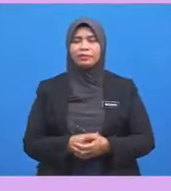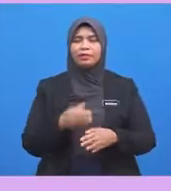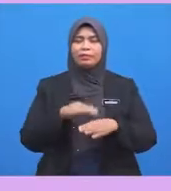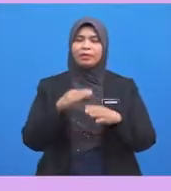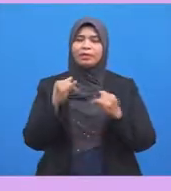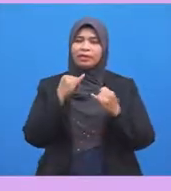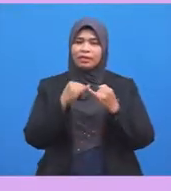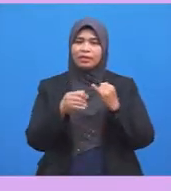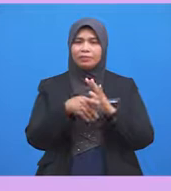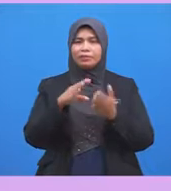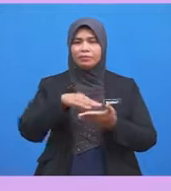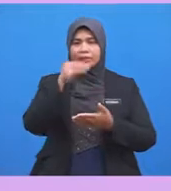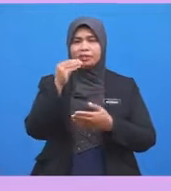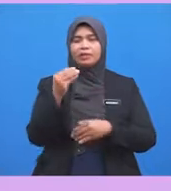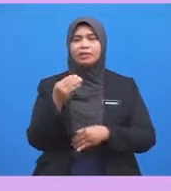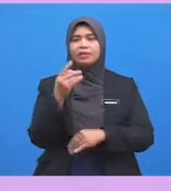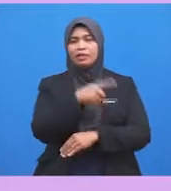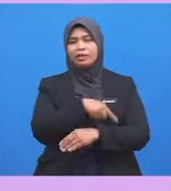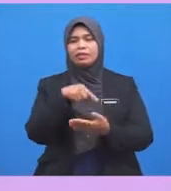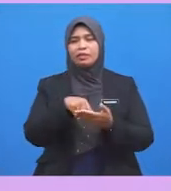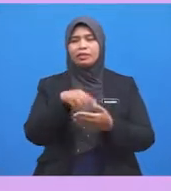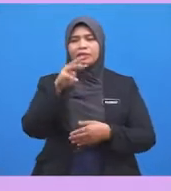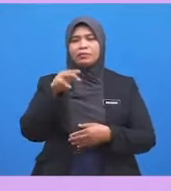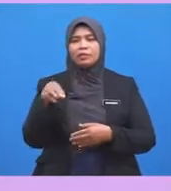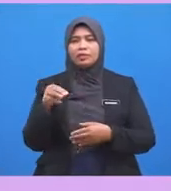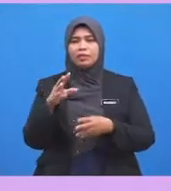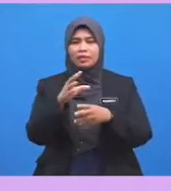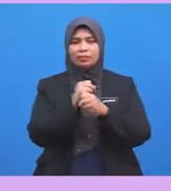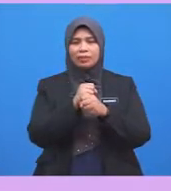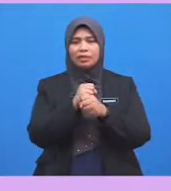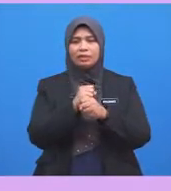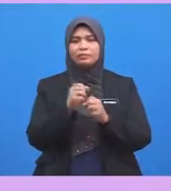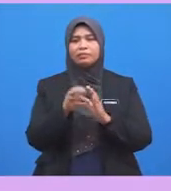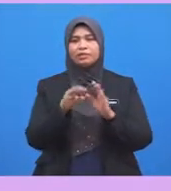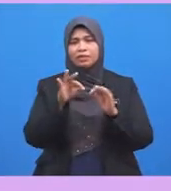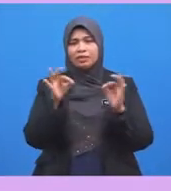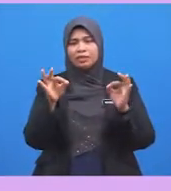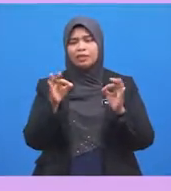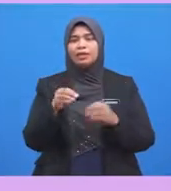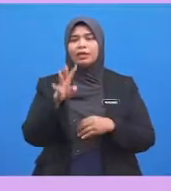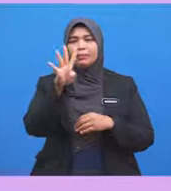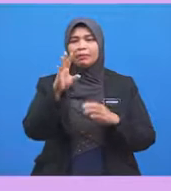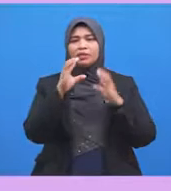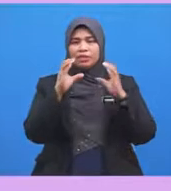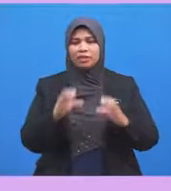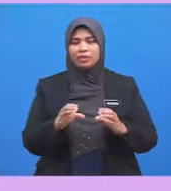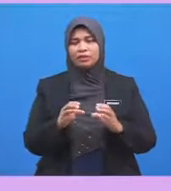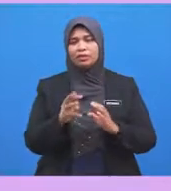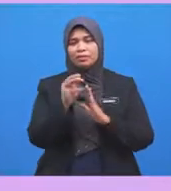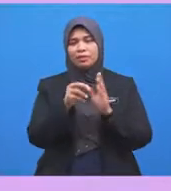akhir pembelajaran pada hari ini, murid-murid dapat menyatakan 4